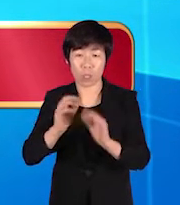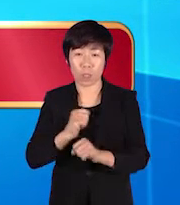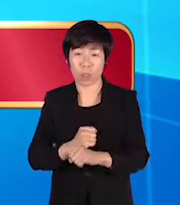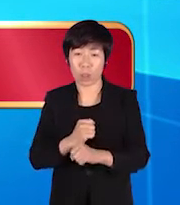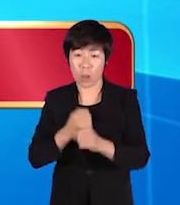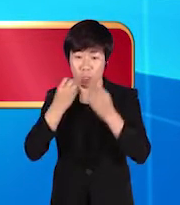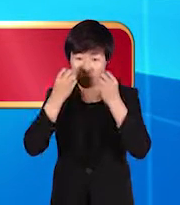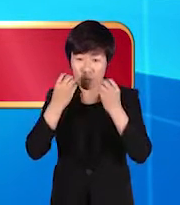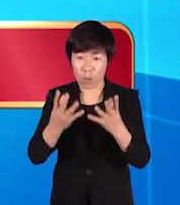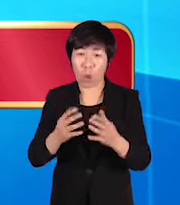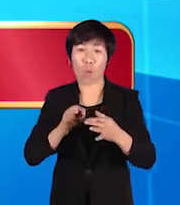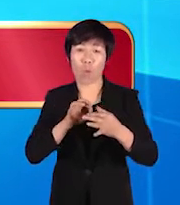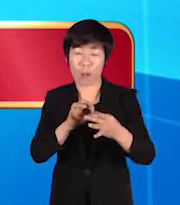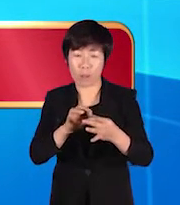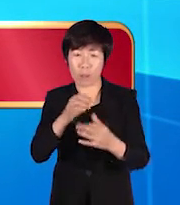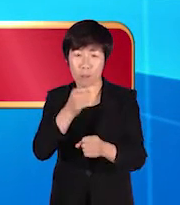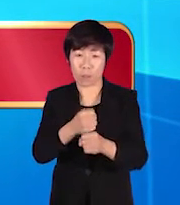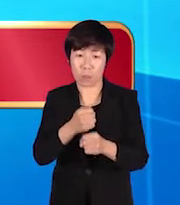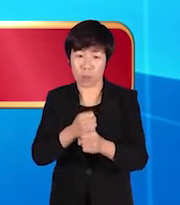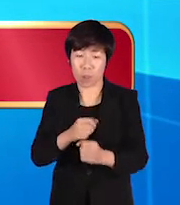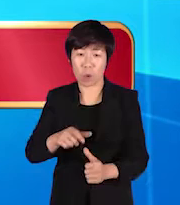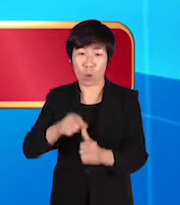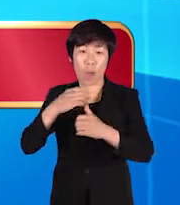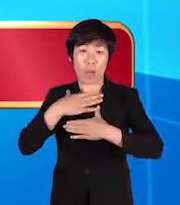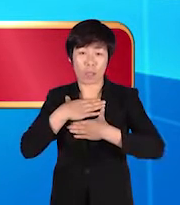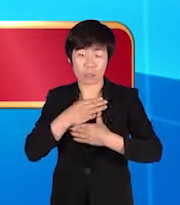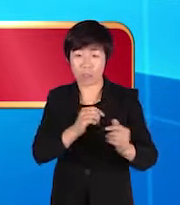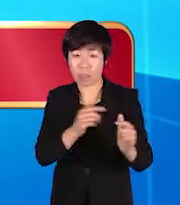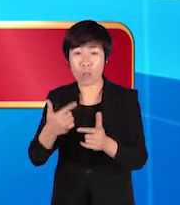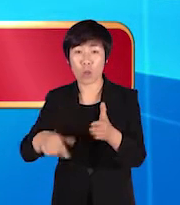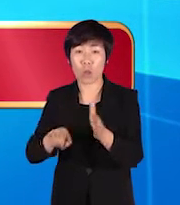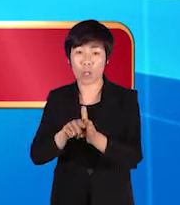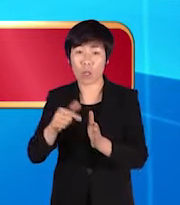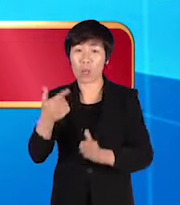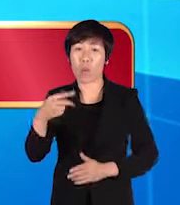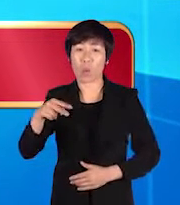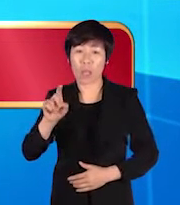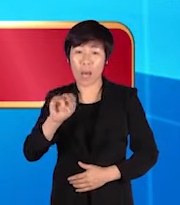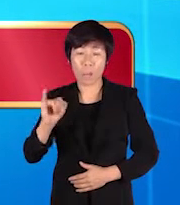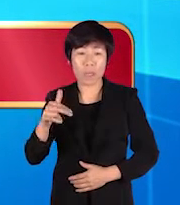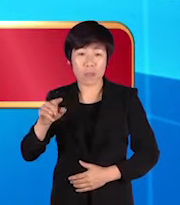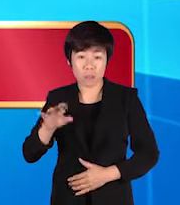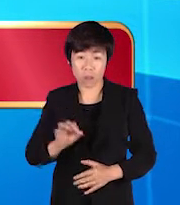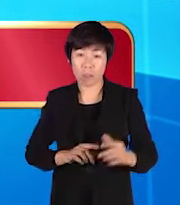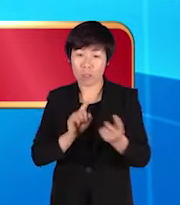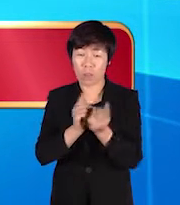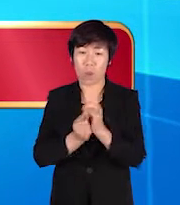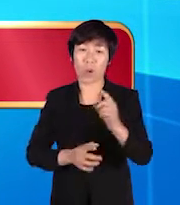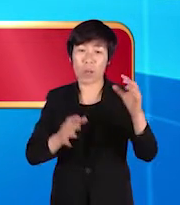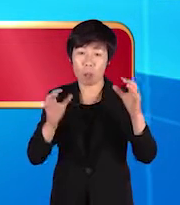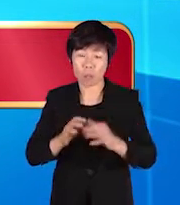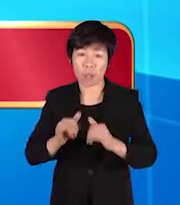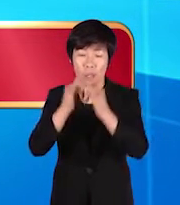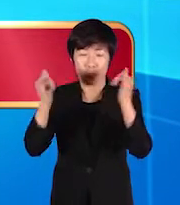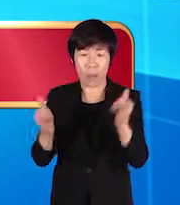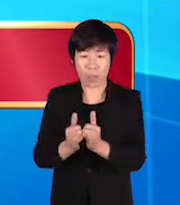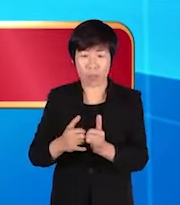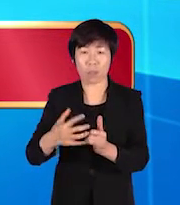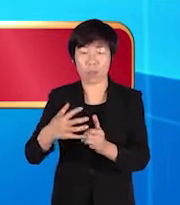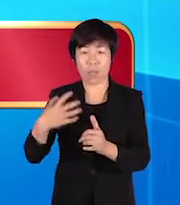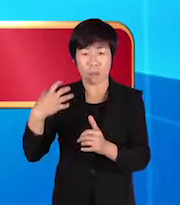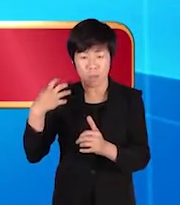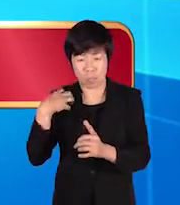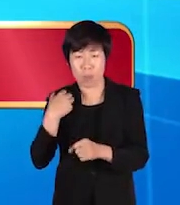논의하면서 새로운 노사관계 정립 및 고용 안정 등을 위해 노사민정 상생협력과 사회적 대화기구의